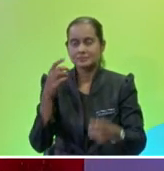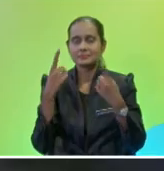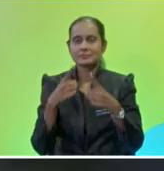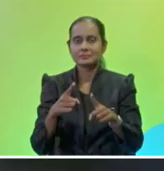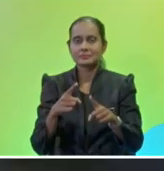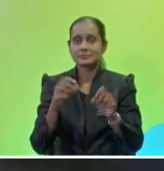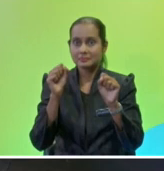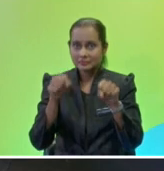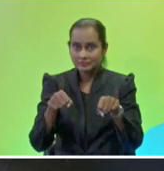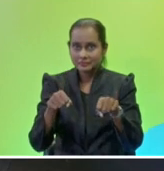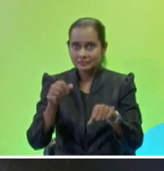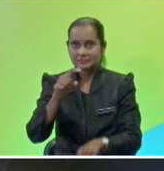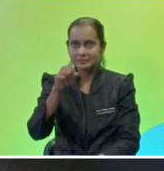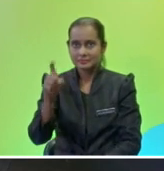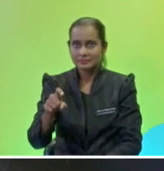boleh